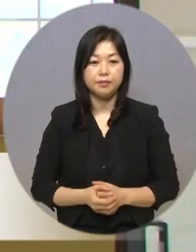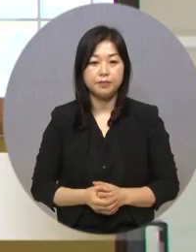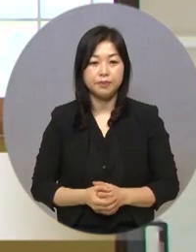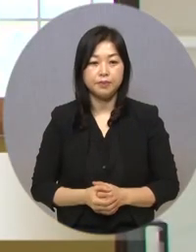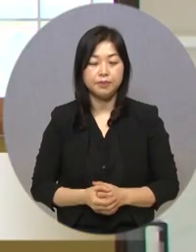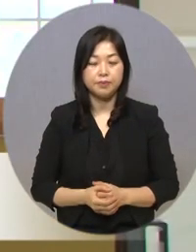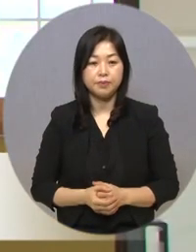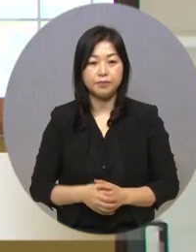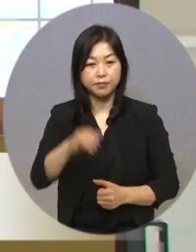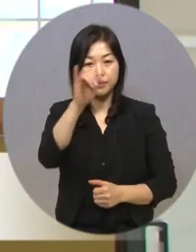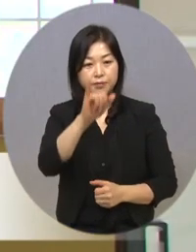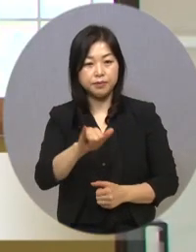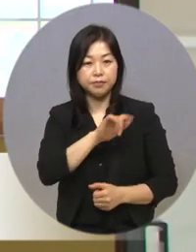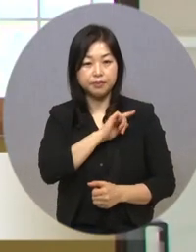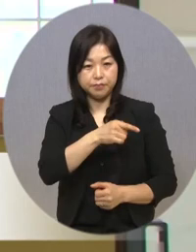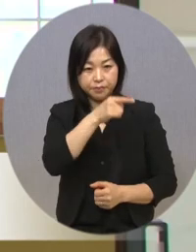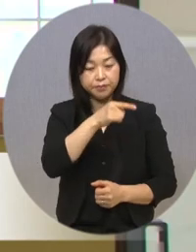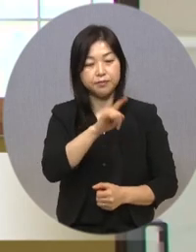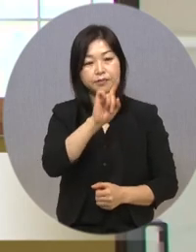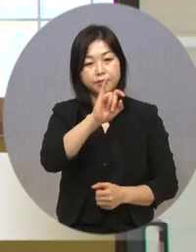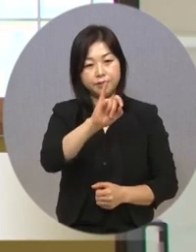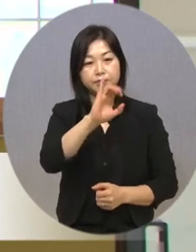전국 최초 ICT